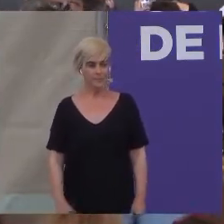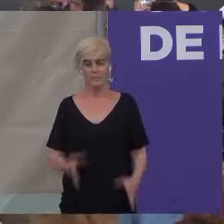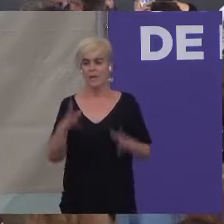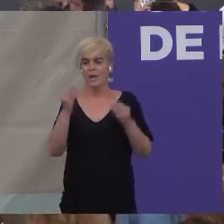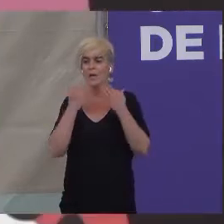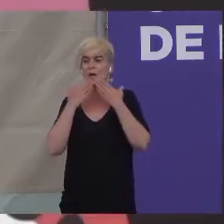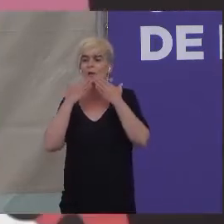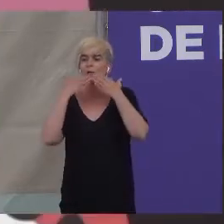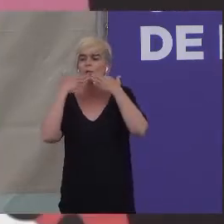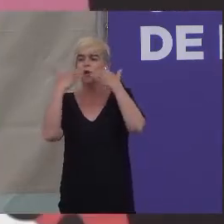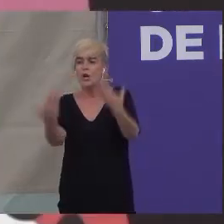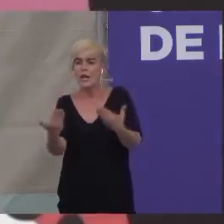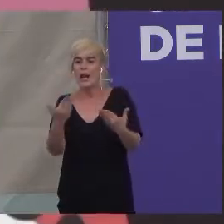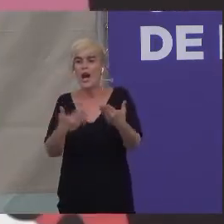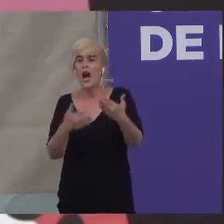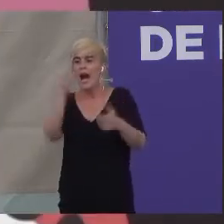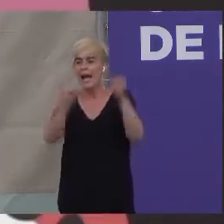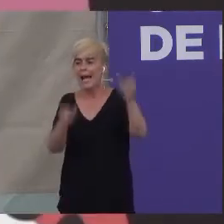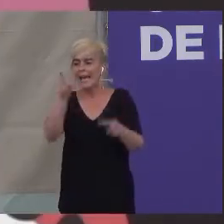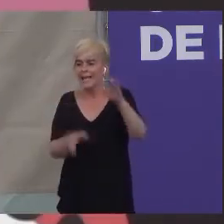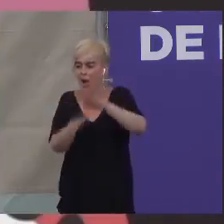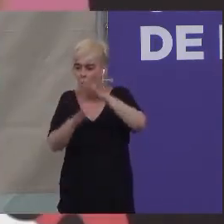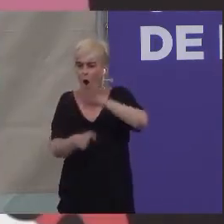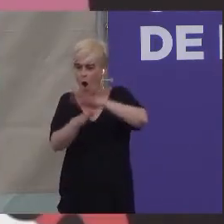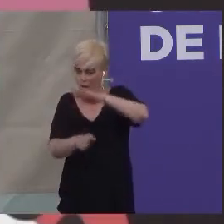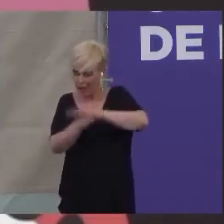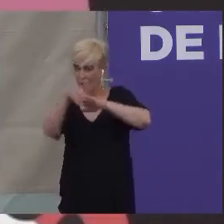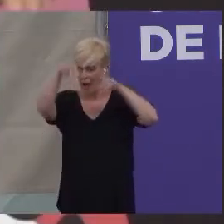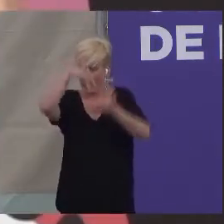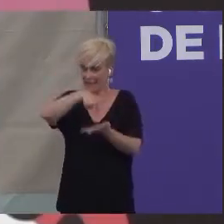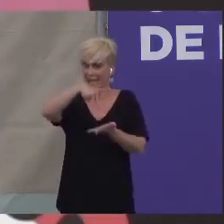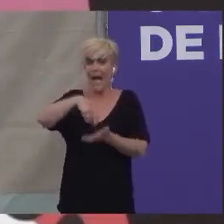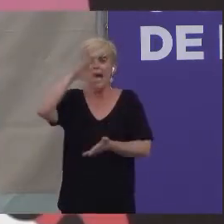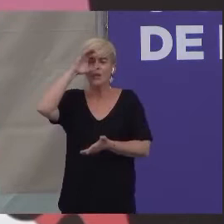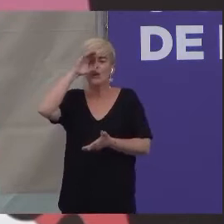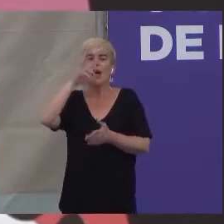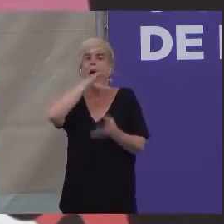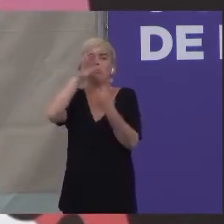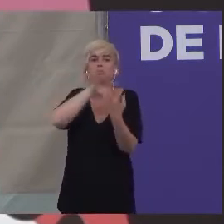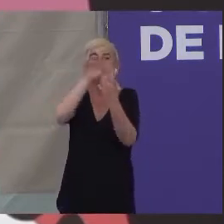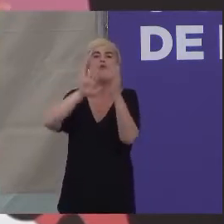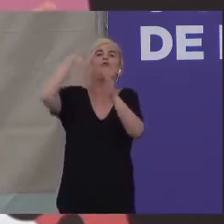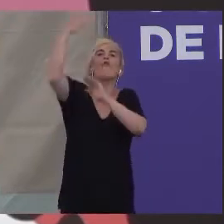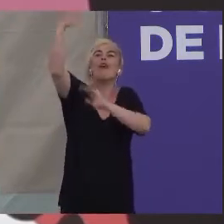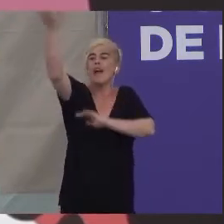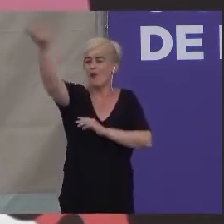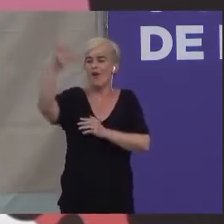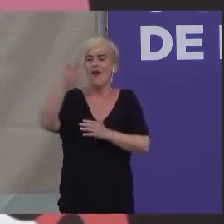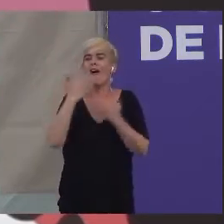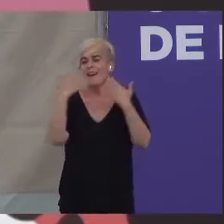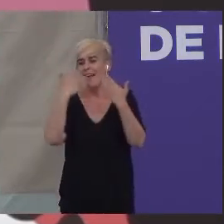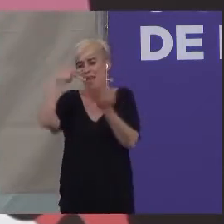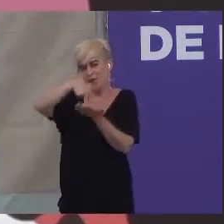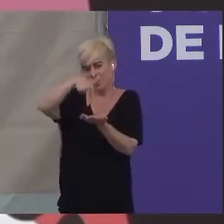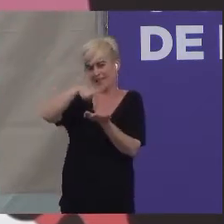Moltes gràcies a les que encara esteu ací escoltant i no per ahir xerrant tot el món. Són poques les que